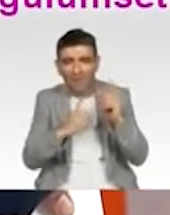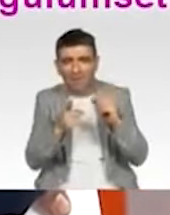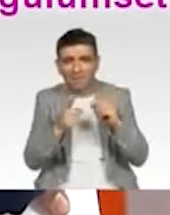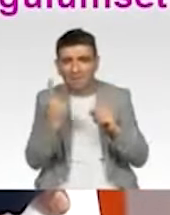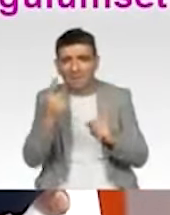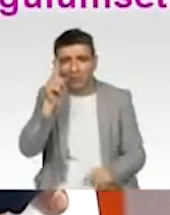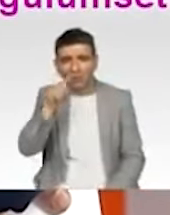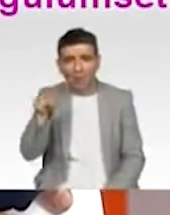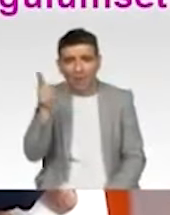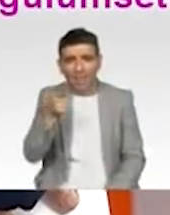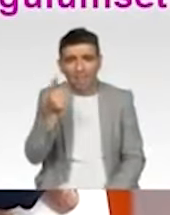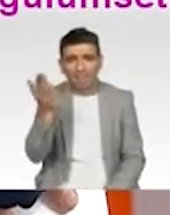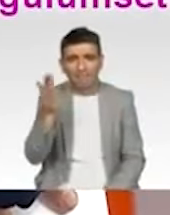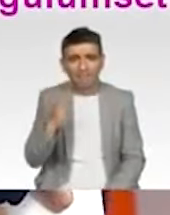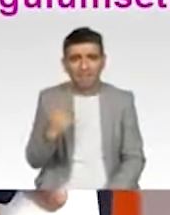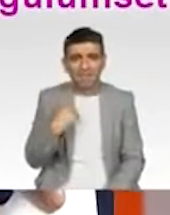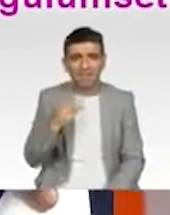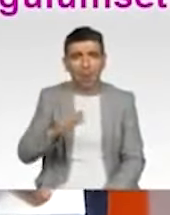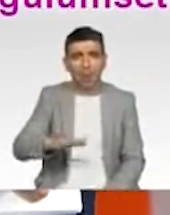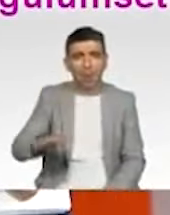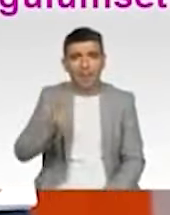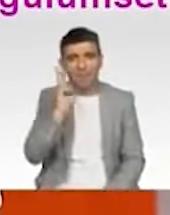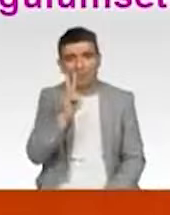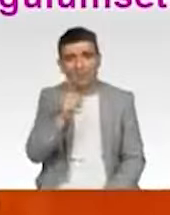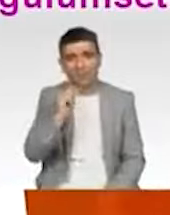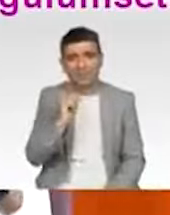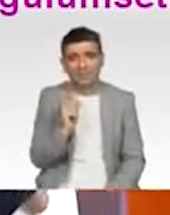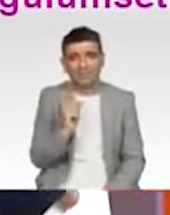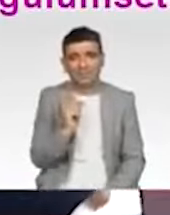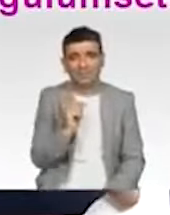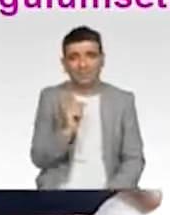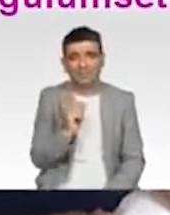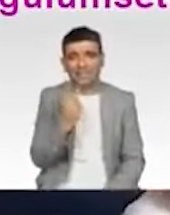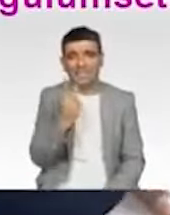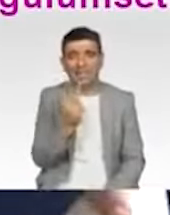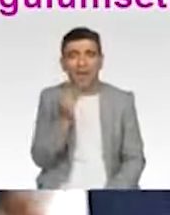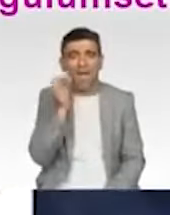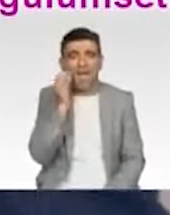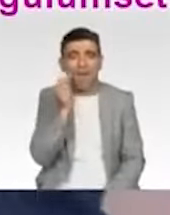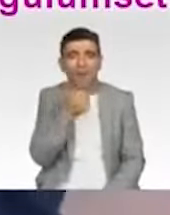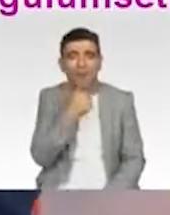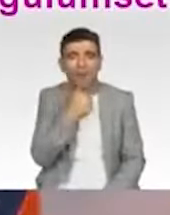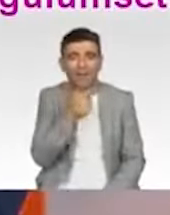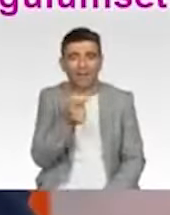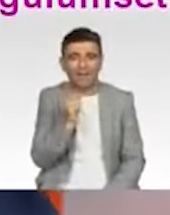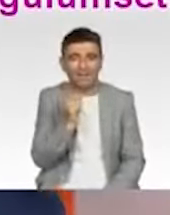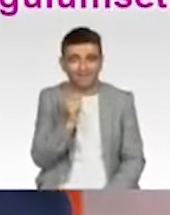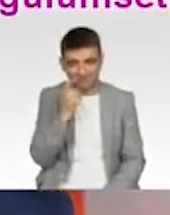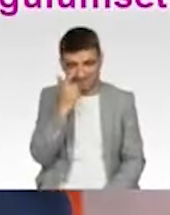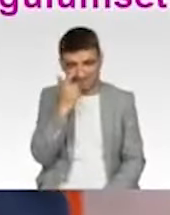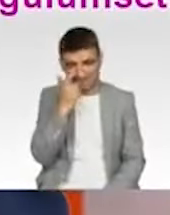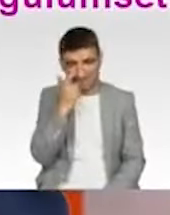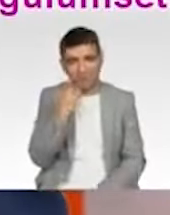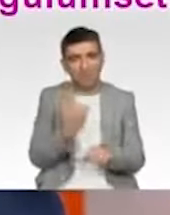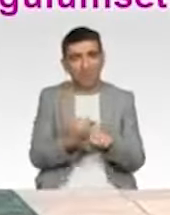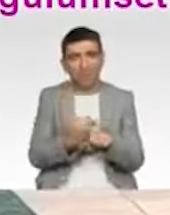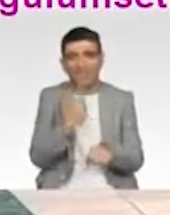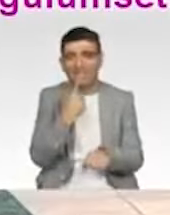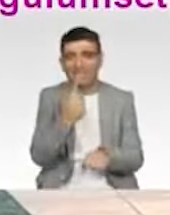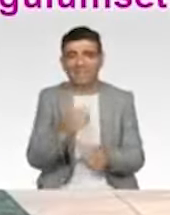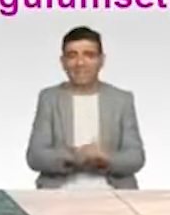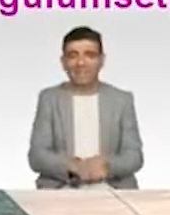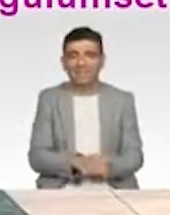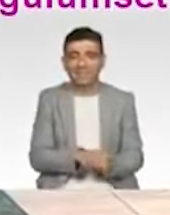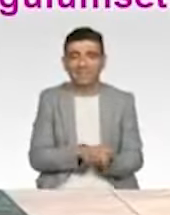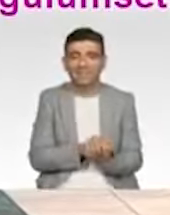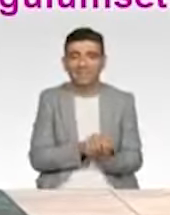Bir yönetmenin bir getirebilir misin? Benim oğullarımı gösterin. Evet, bir gösterelim. 2 erkek değil mi? Evet. Allah aslan bağışlasın. Parçalarım maşallah değiliz.